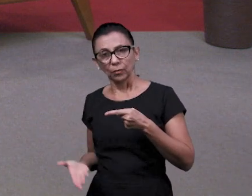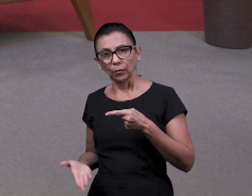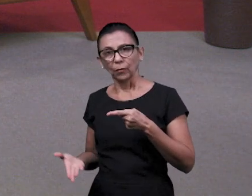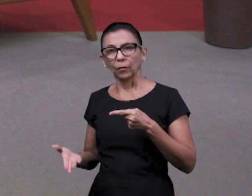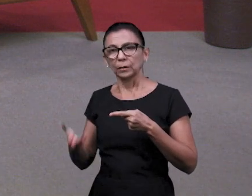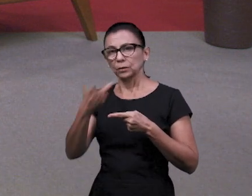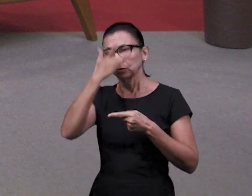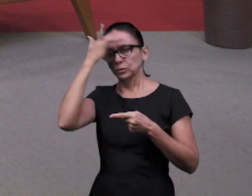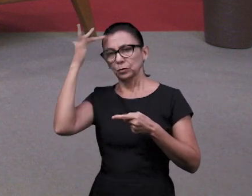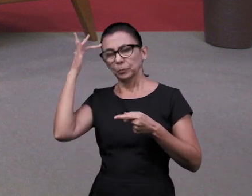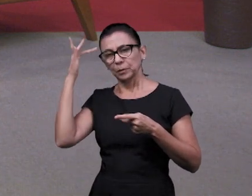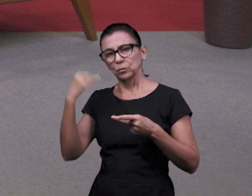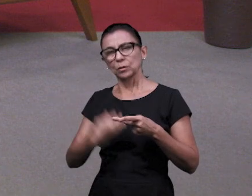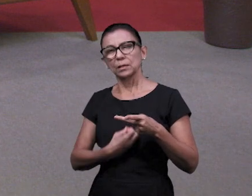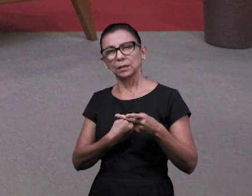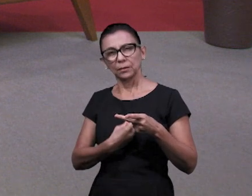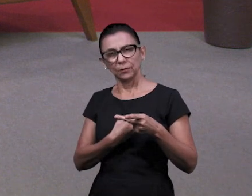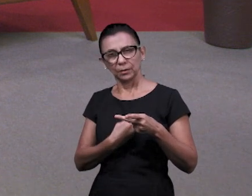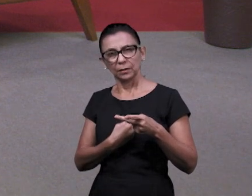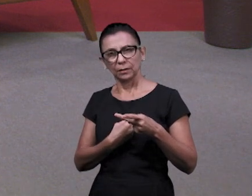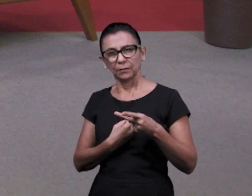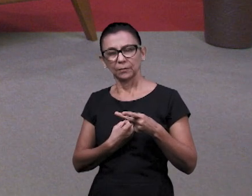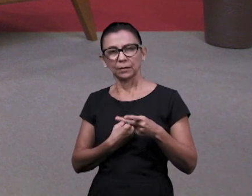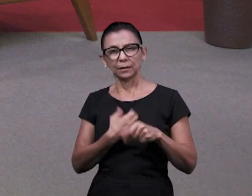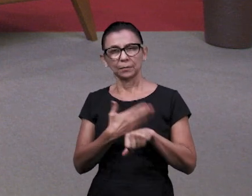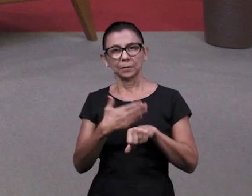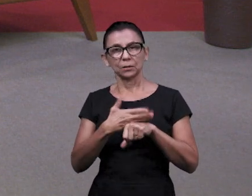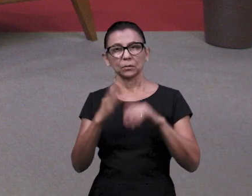et qui ont donc la naissance de l'Église,